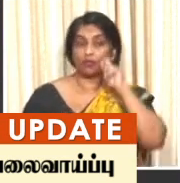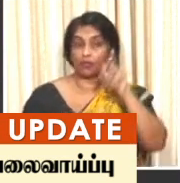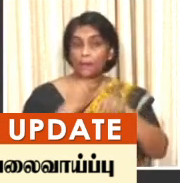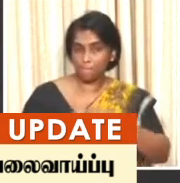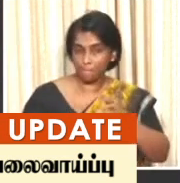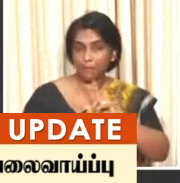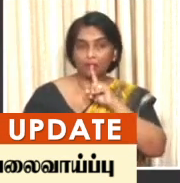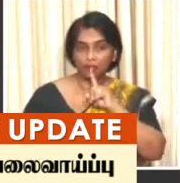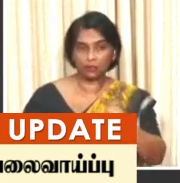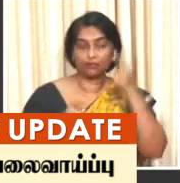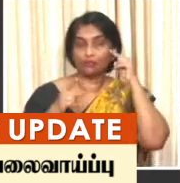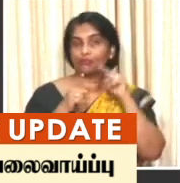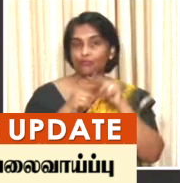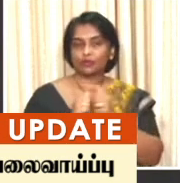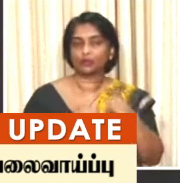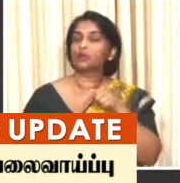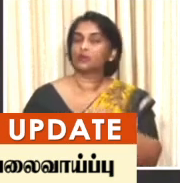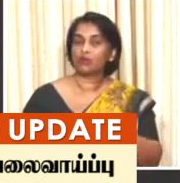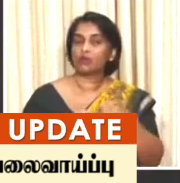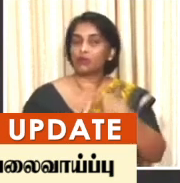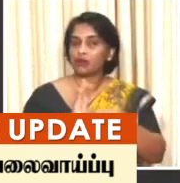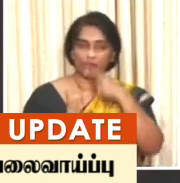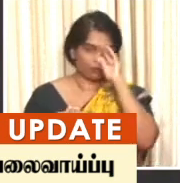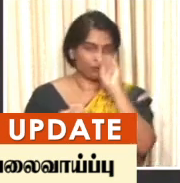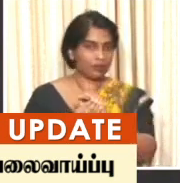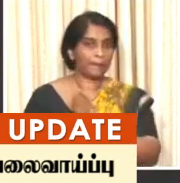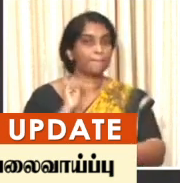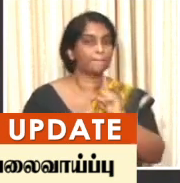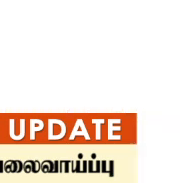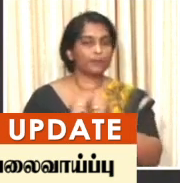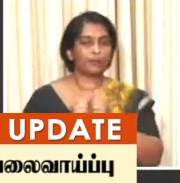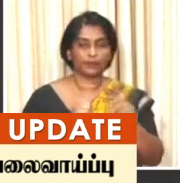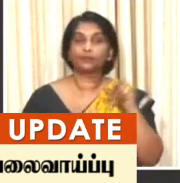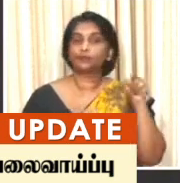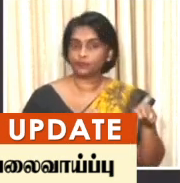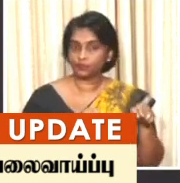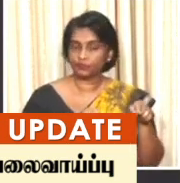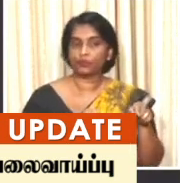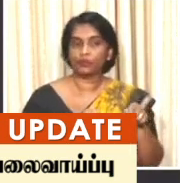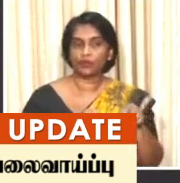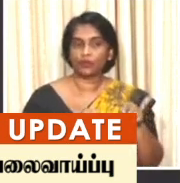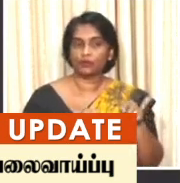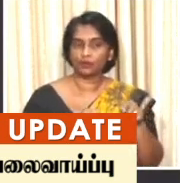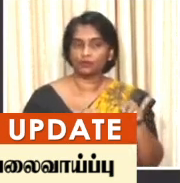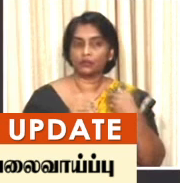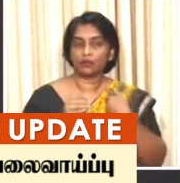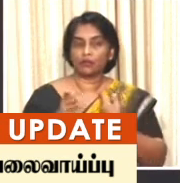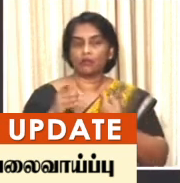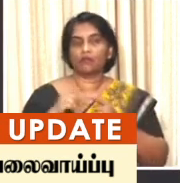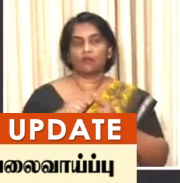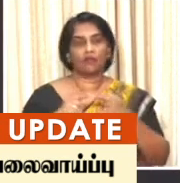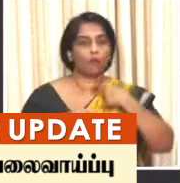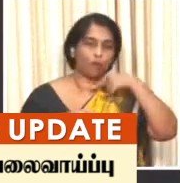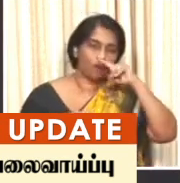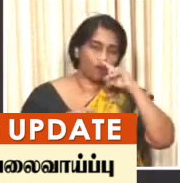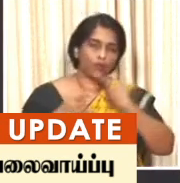වෙළඳාම කියන ක්ෂේත්‍රයට ගැනෙන විදිහට මේක රටක ආරක්ෂක අමාත්‍යාංශයට තමයි මේක ගැනෙන්නේ. මේක තියෙන්නේ බවුන්ඩරිස් පැනලා යන එක මුහුදෙන්